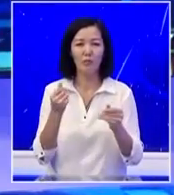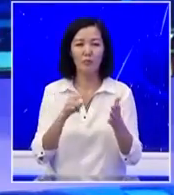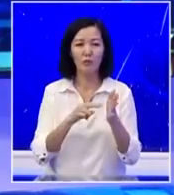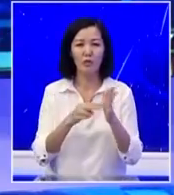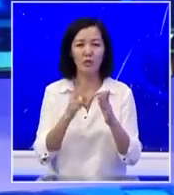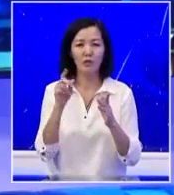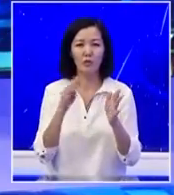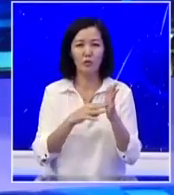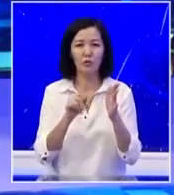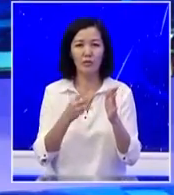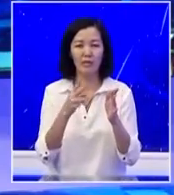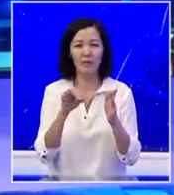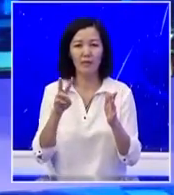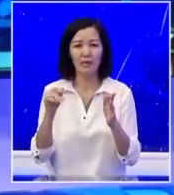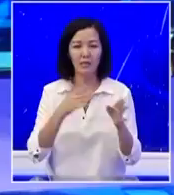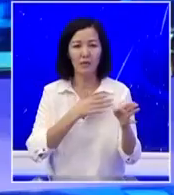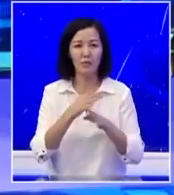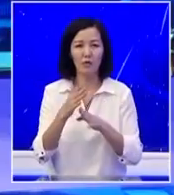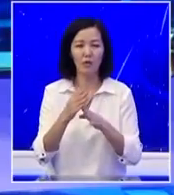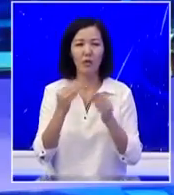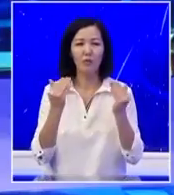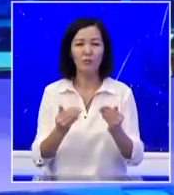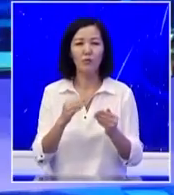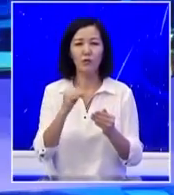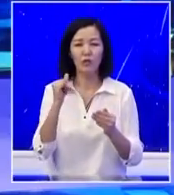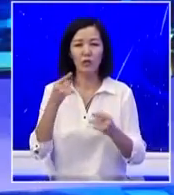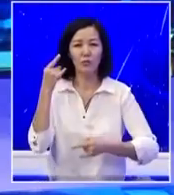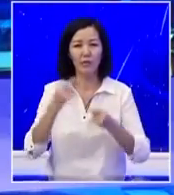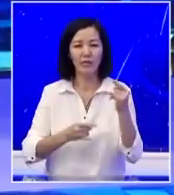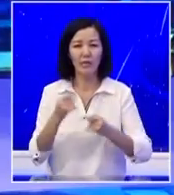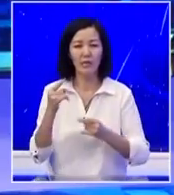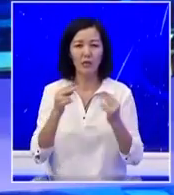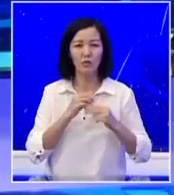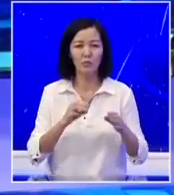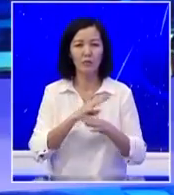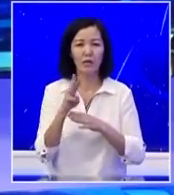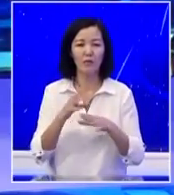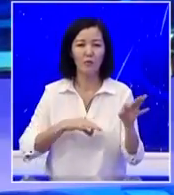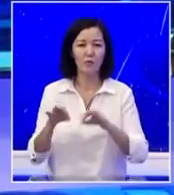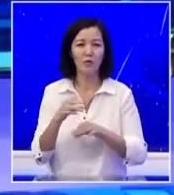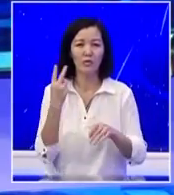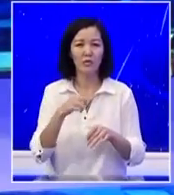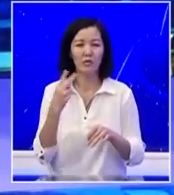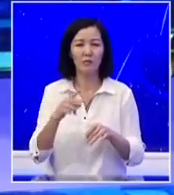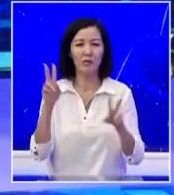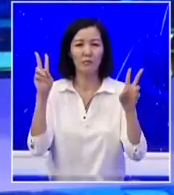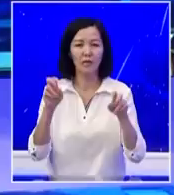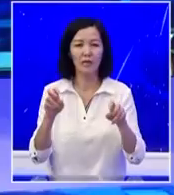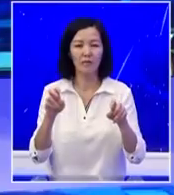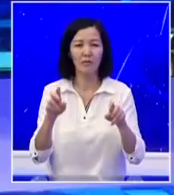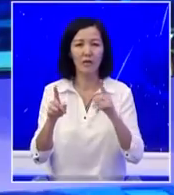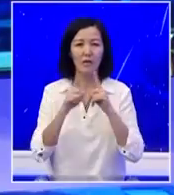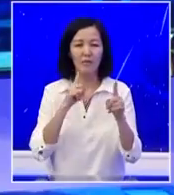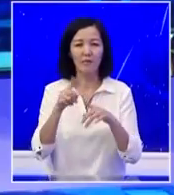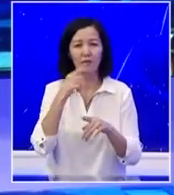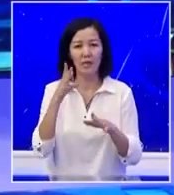бюджеттен 109,2 миллиард теңге бөлінген. Бұл туралы жетісу медиа алаңында жұмыспен қамтудың жол картасы 2020